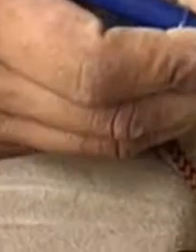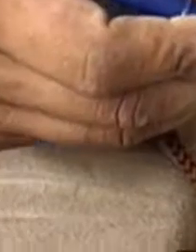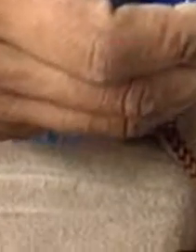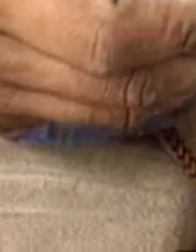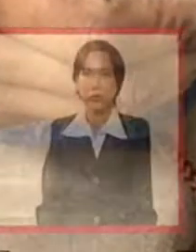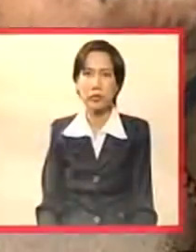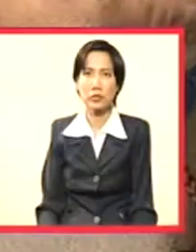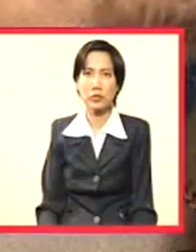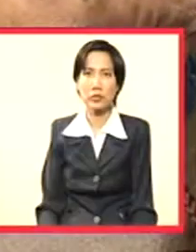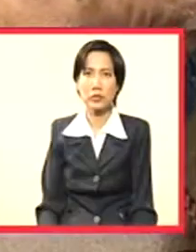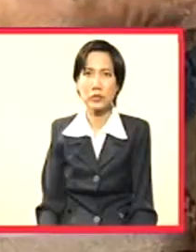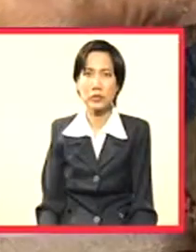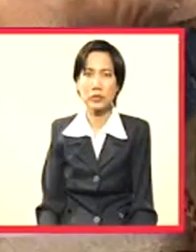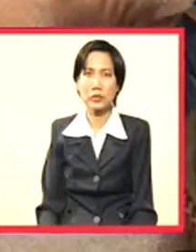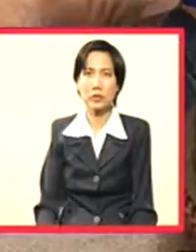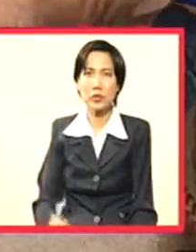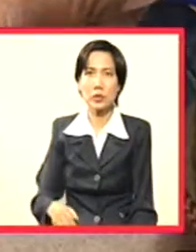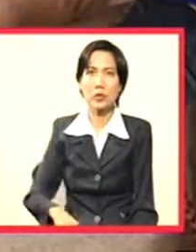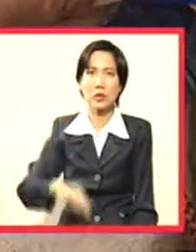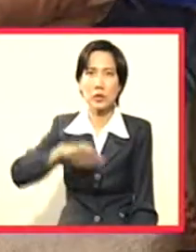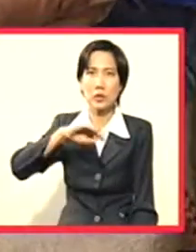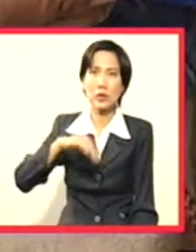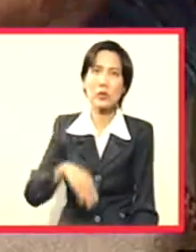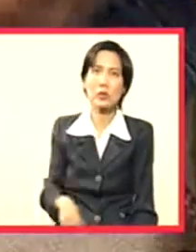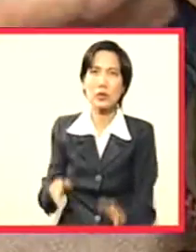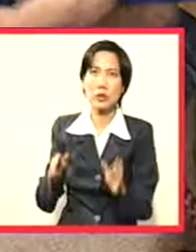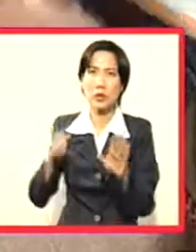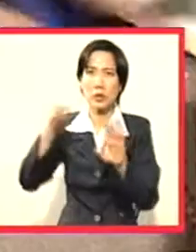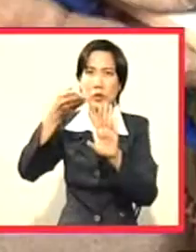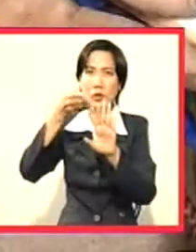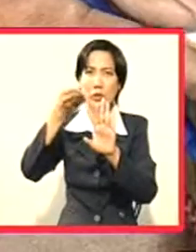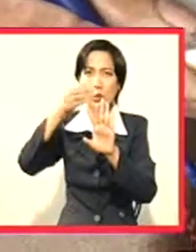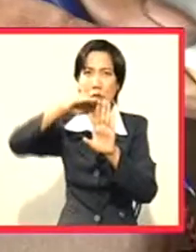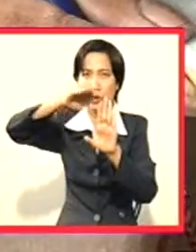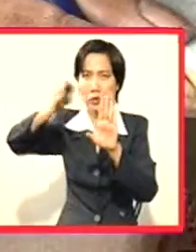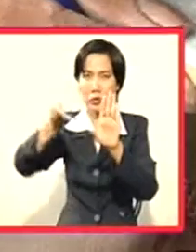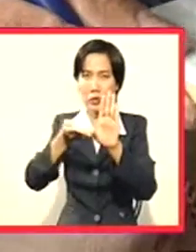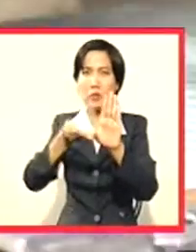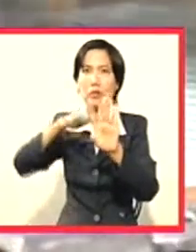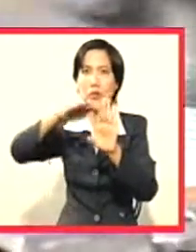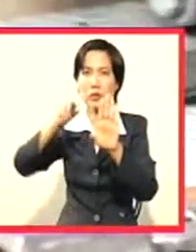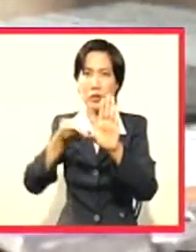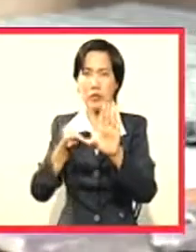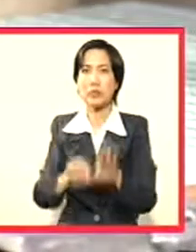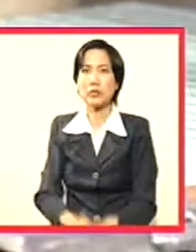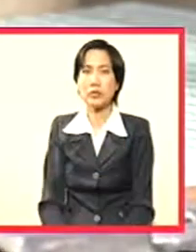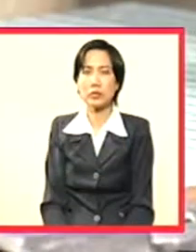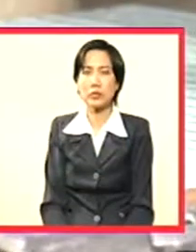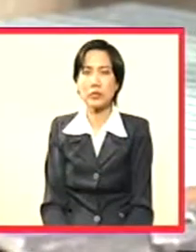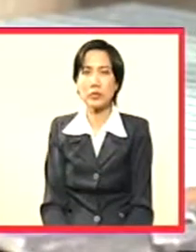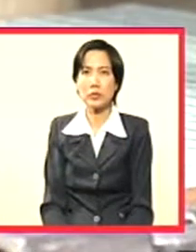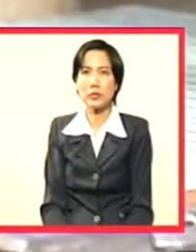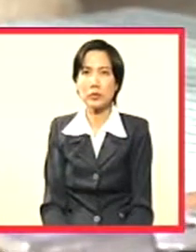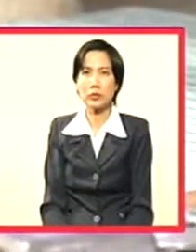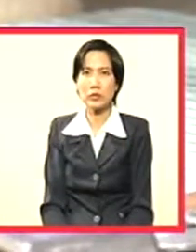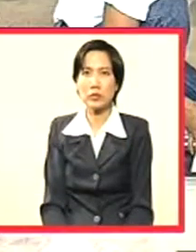สำหรับการตัดกระเบื้องแบบโค้งให้ทำเครื่องหมายแนวโค้งที่ต้องการตัดลงบนผิวหน้ากระเบื้องจากนั้นจึงใช้เครื่องมือตัด